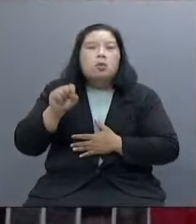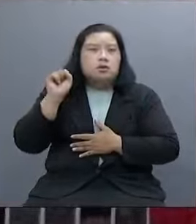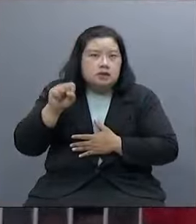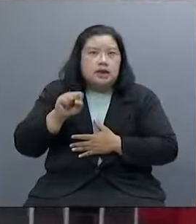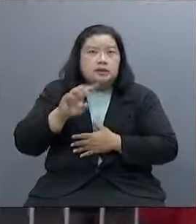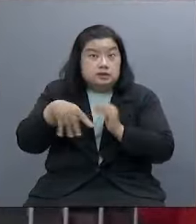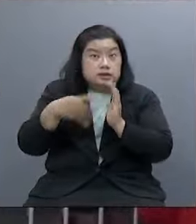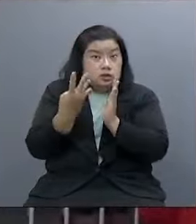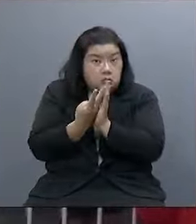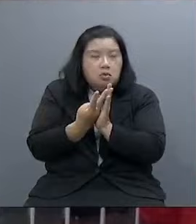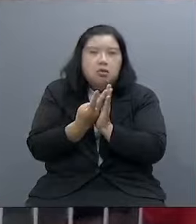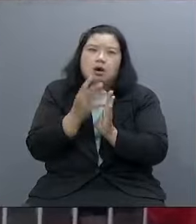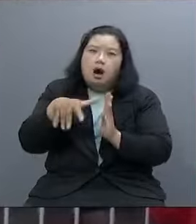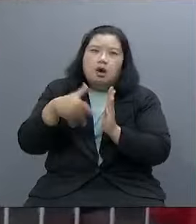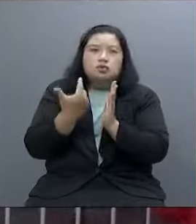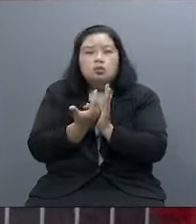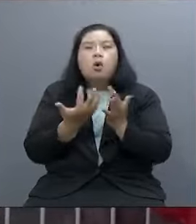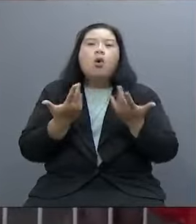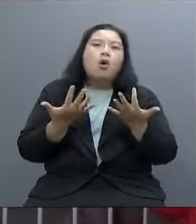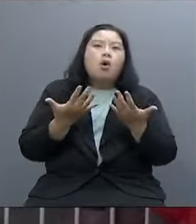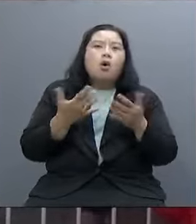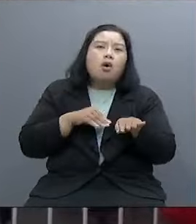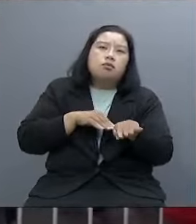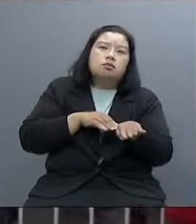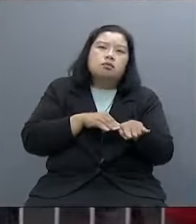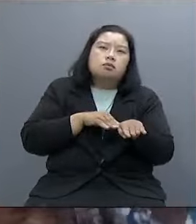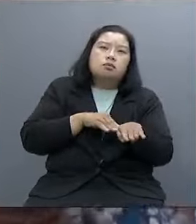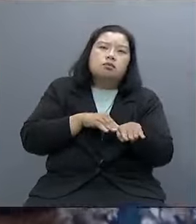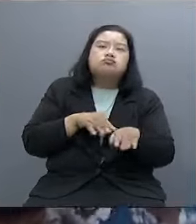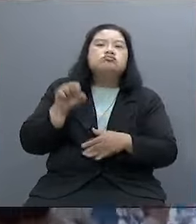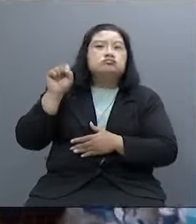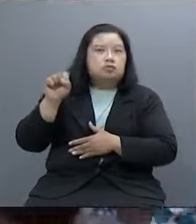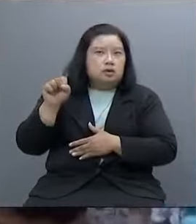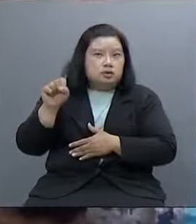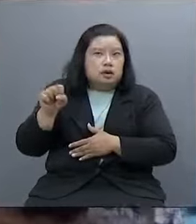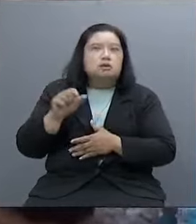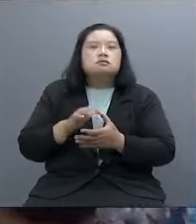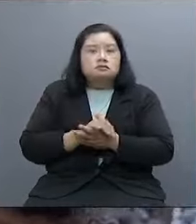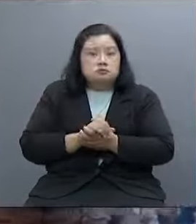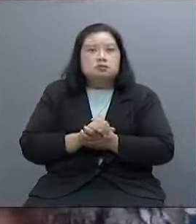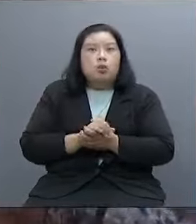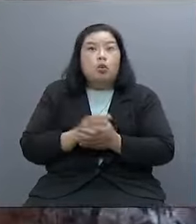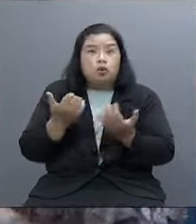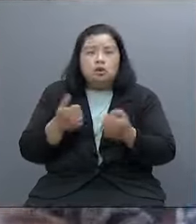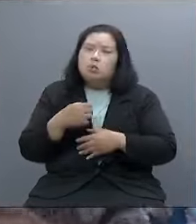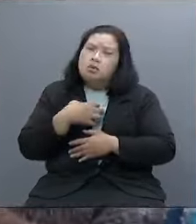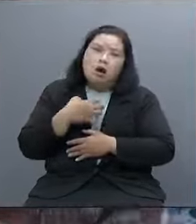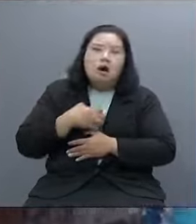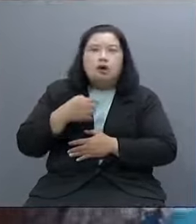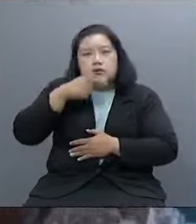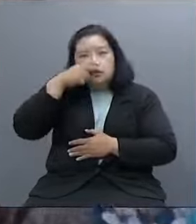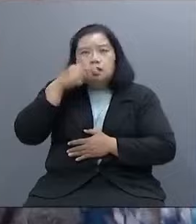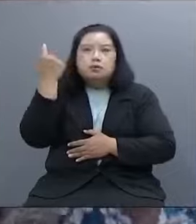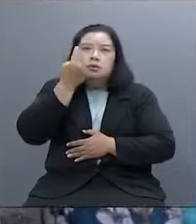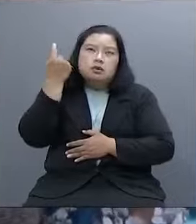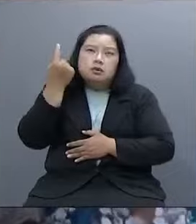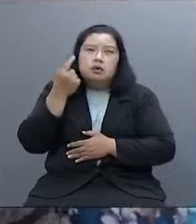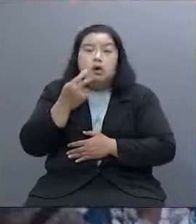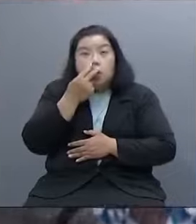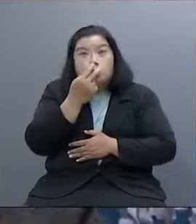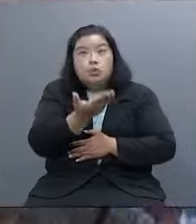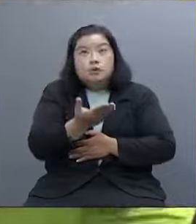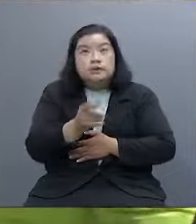างเร็วนะนะคะ คือรถติด ใช่ค่ะคือด้วยความที่หลายๆท่านก็หลั่งไหลกันเข้ามาจะมาเล่นน้ำนี่คือบรรยากาศอันนี้ภาพ